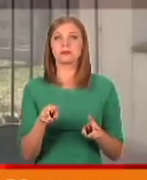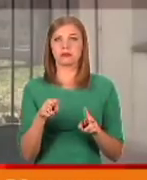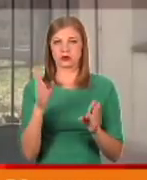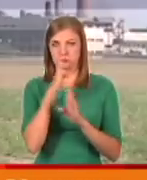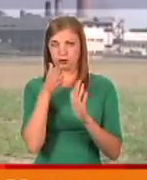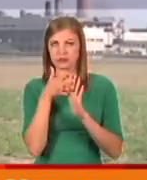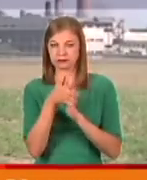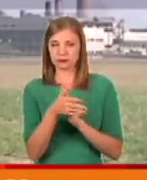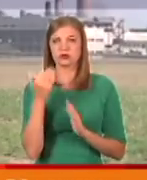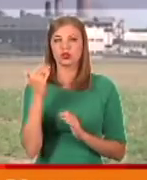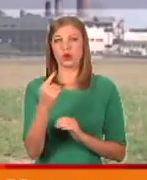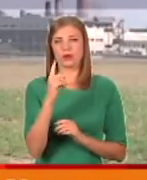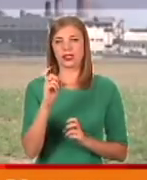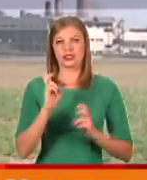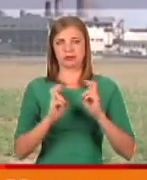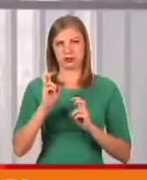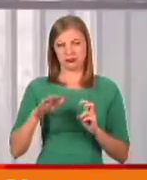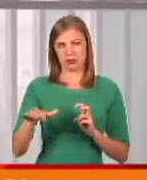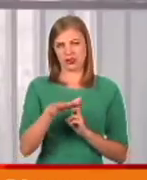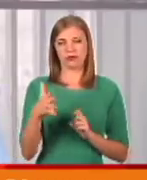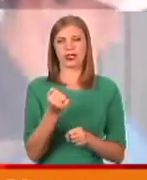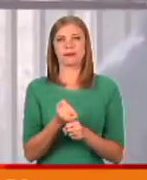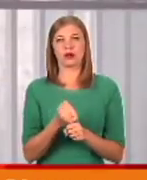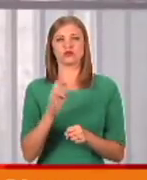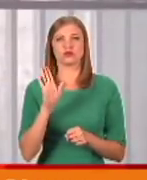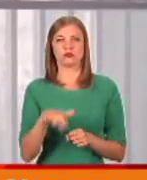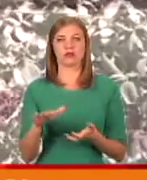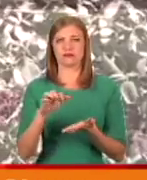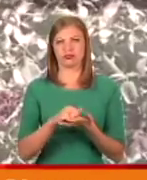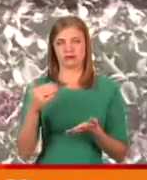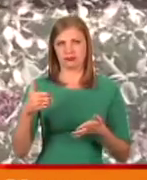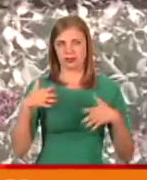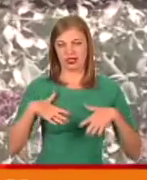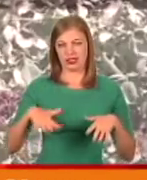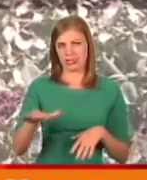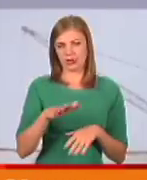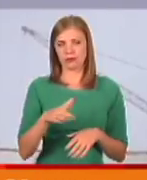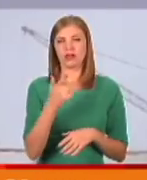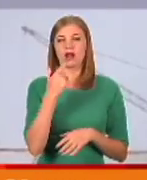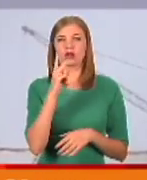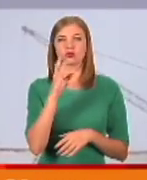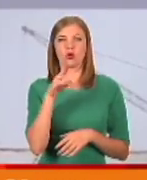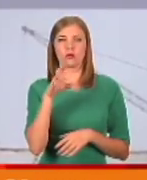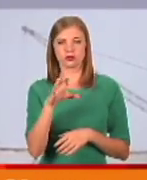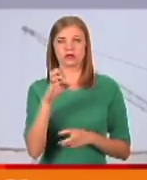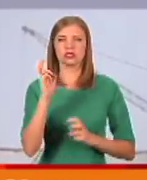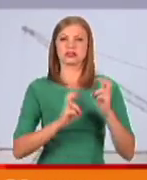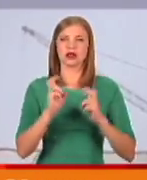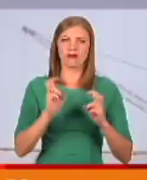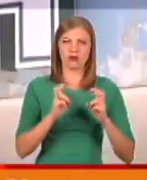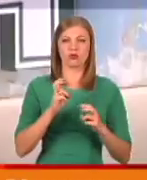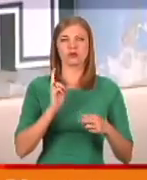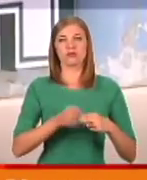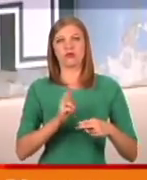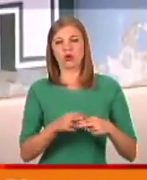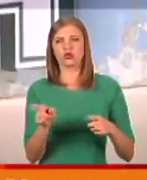викиди в повітря здійснило одне із підприємств, що працює на півночі окупованого півострова. Краснокопські заводи, содове чи бромне